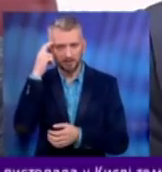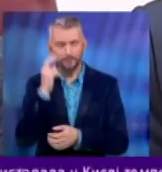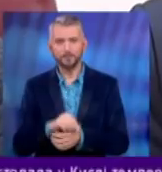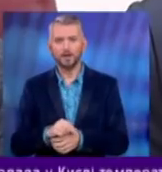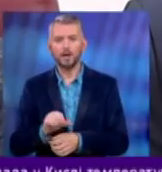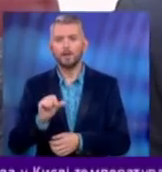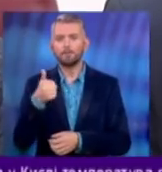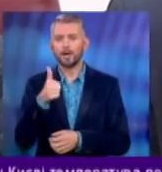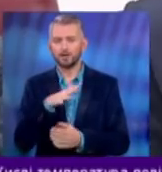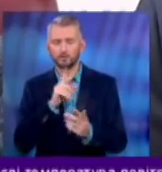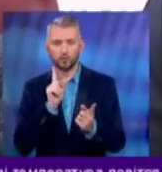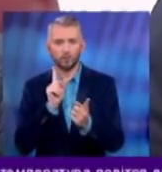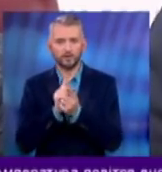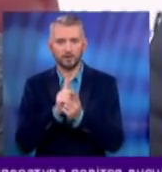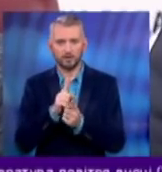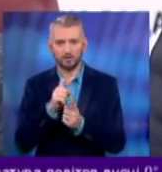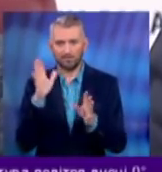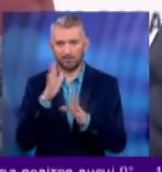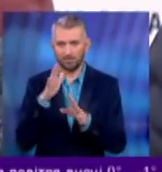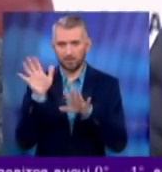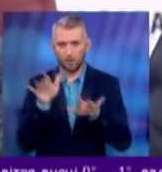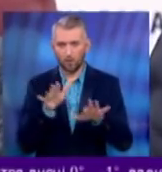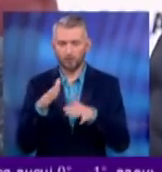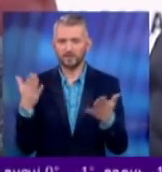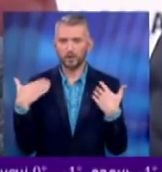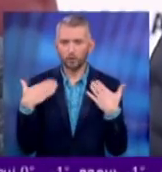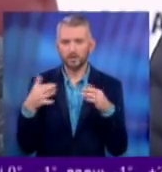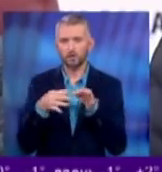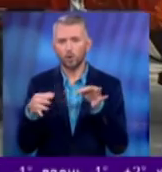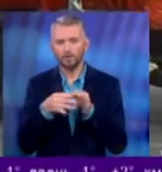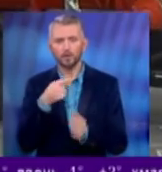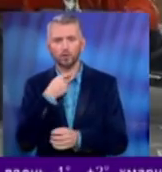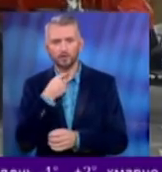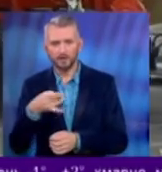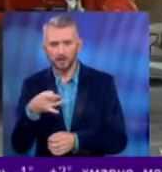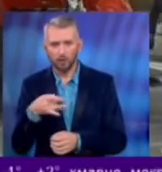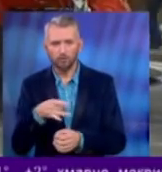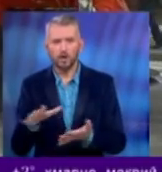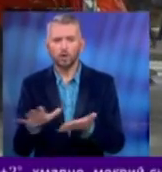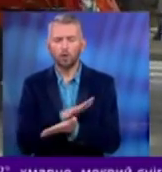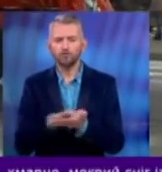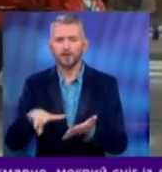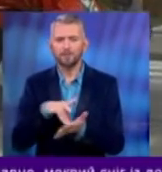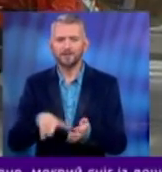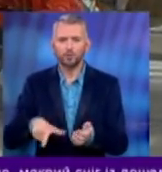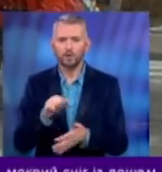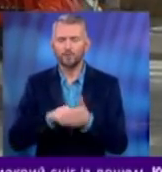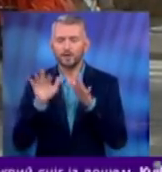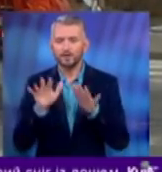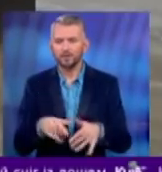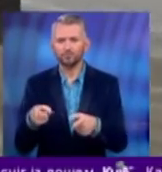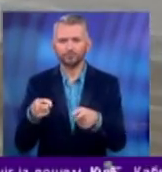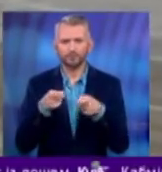Першими зустріли негоду Святошинський, Солом'янський, Голосіївський район. Для розчищення міських доріг від снігу залучили